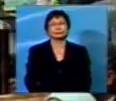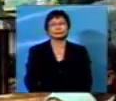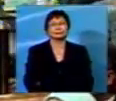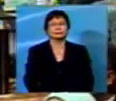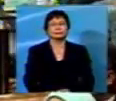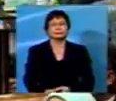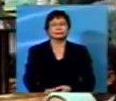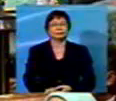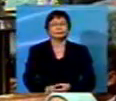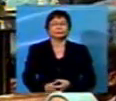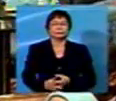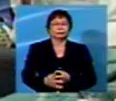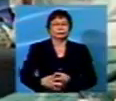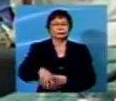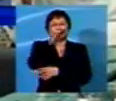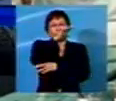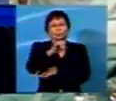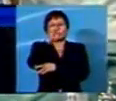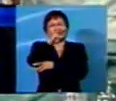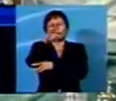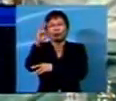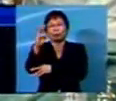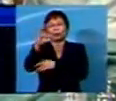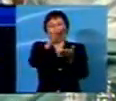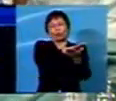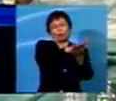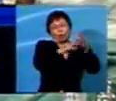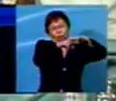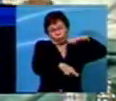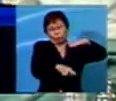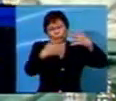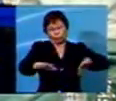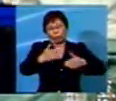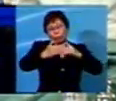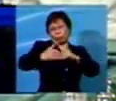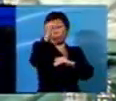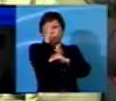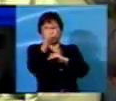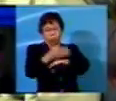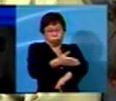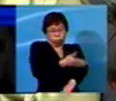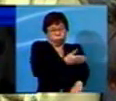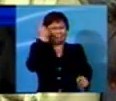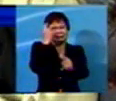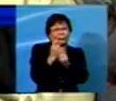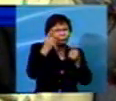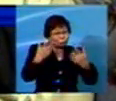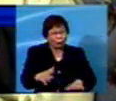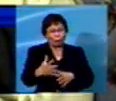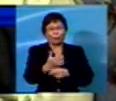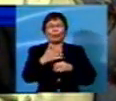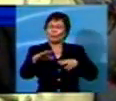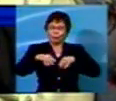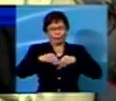negara dalam pada itu 566 buah sekolah rendah yang berjaya melepasi prestasi ditetapkan menerima